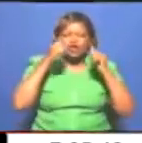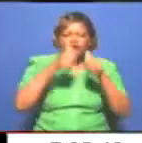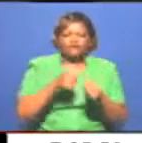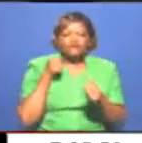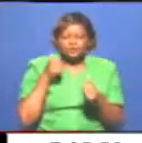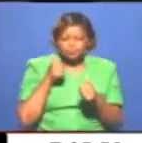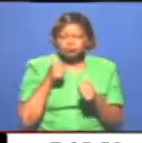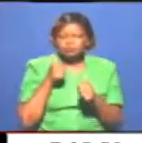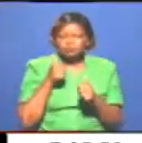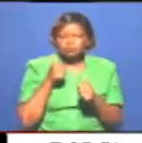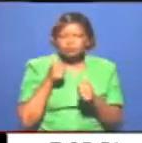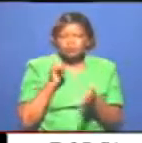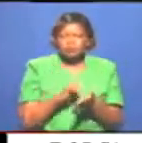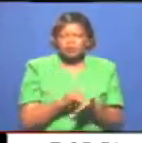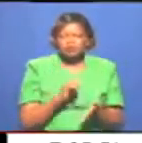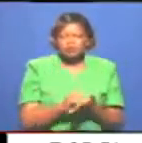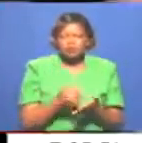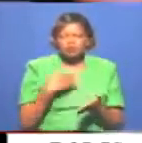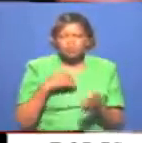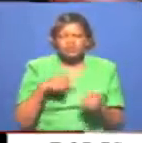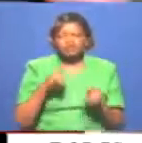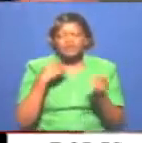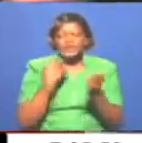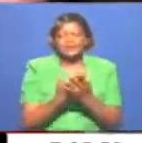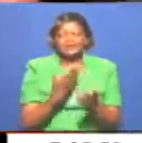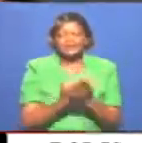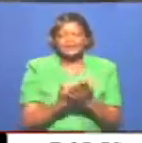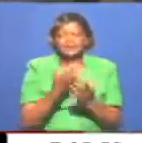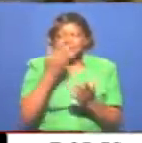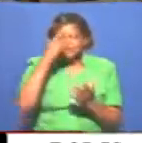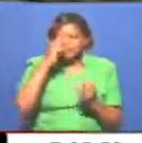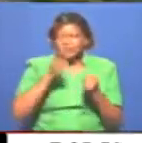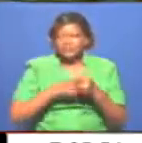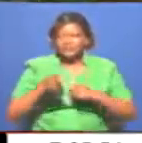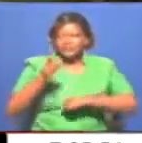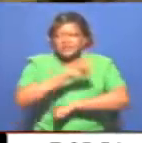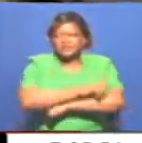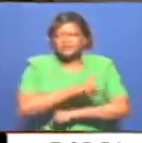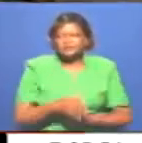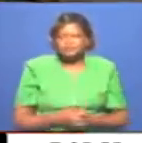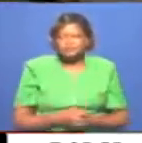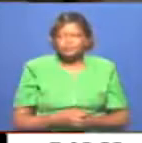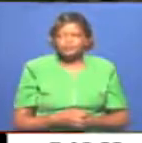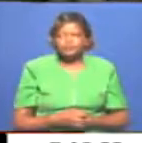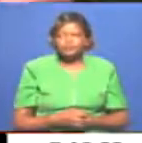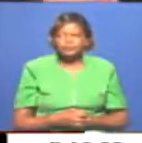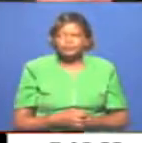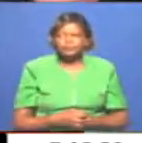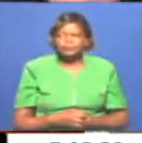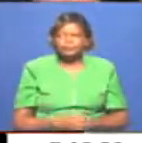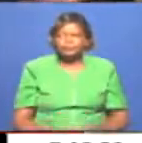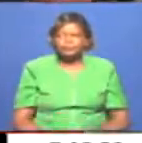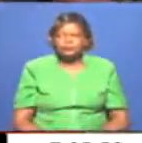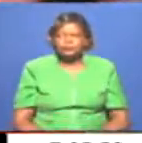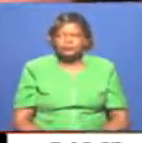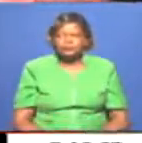mashtaka la kutaka Linturi azuiliwe korokoroni kwa siku saba. Ben Chumba, Darubini.